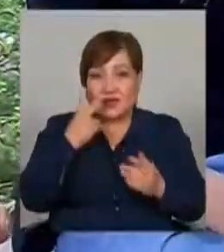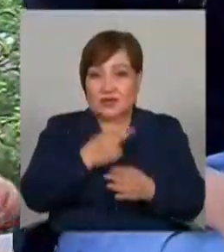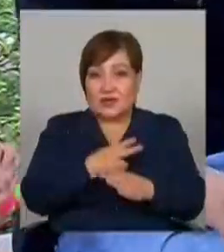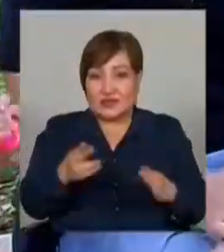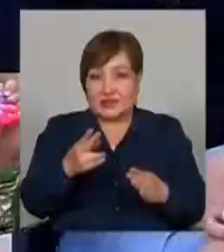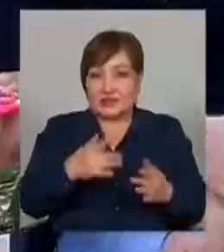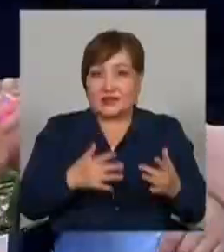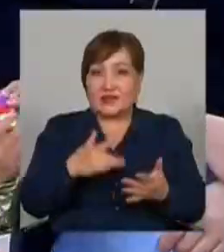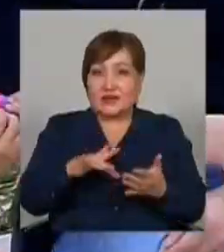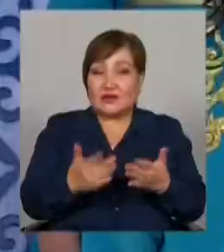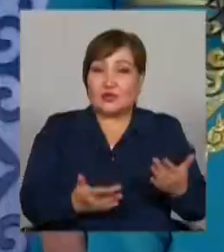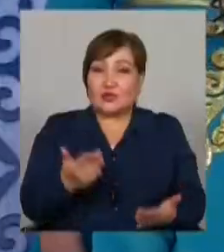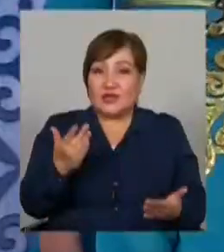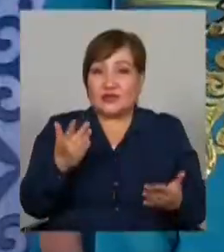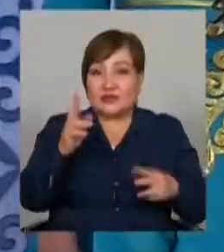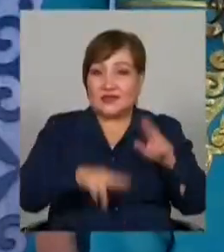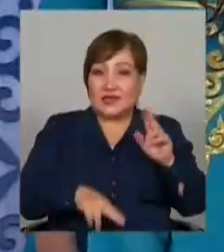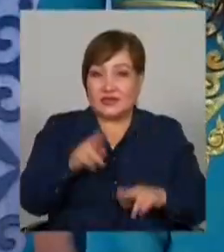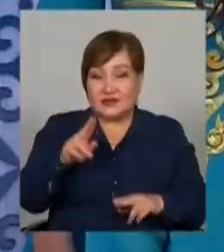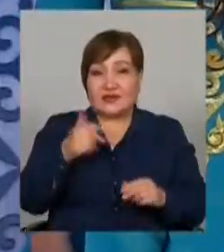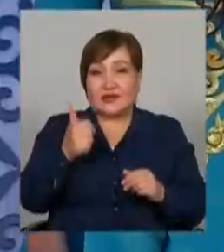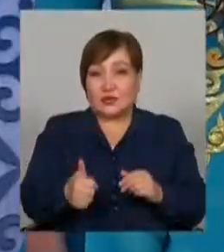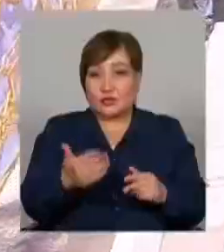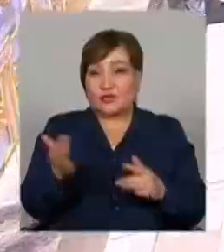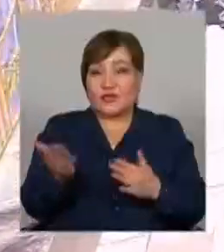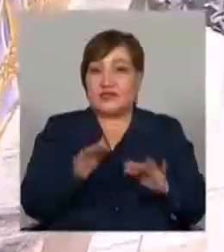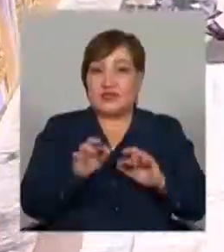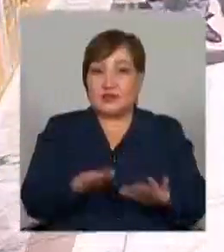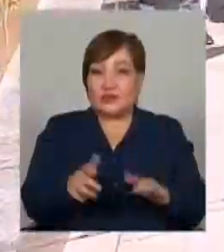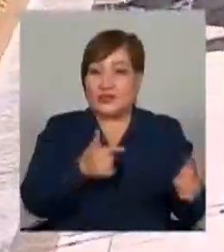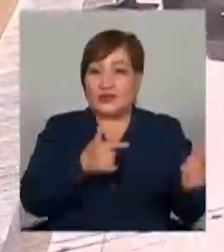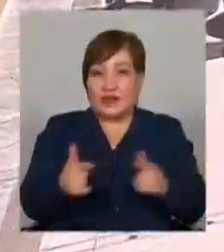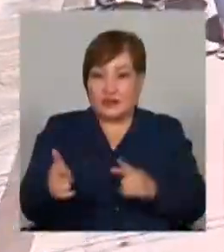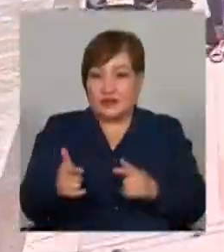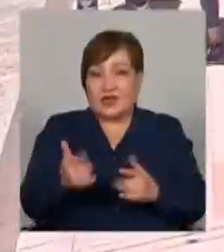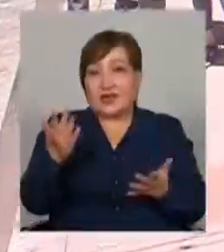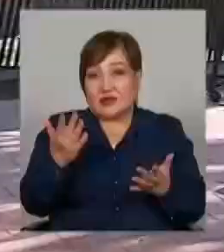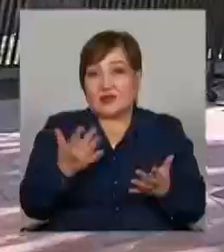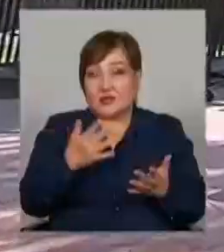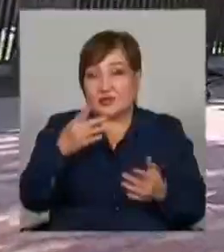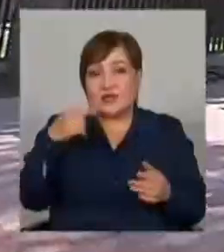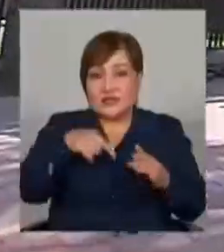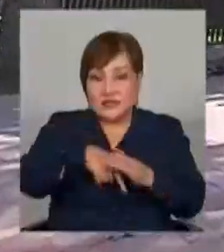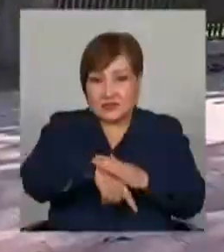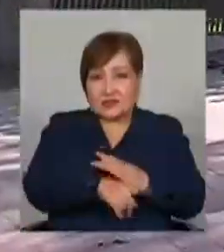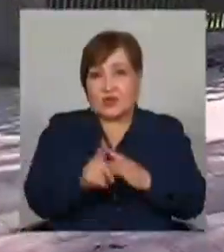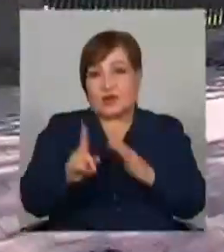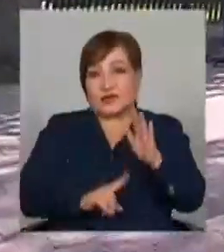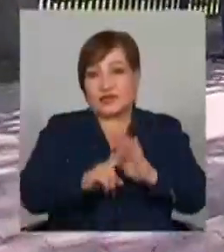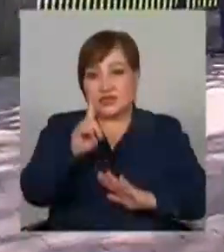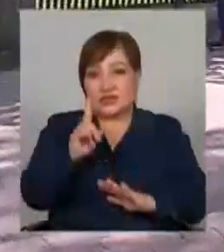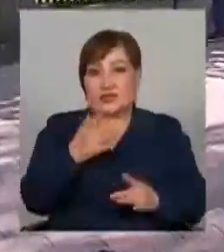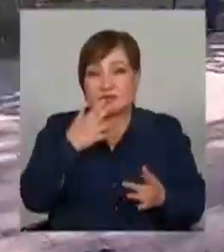күйі көтеріңкі. Олар елдікті ұлықтауға қатысты қандай шара болса да дайын. Елтаңбамыз ел тарихының тереңінен тамыр тартып, ұлттық рухымызды